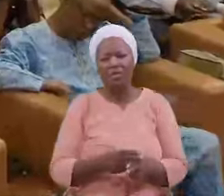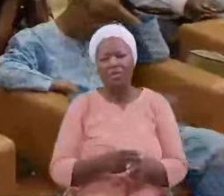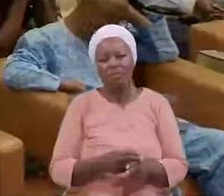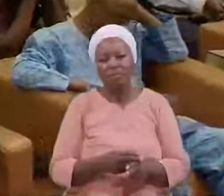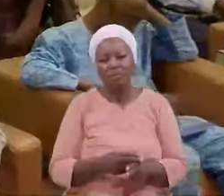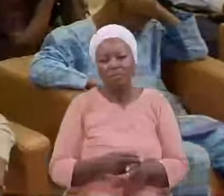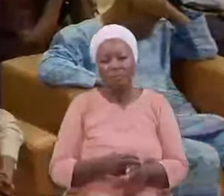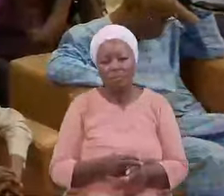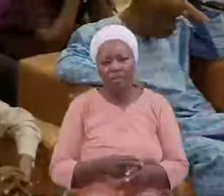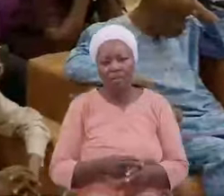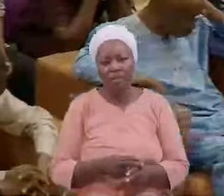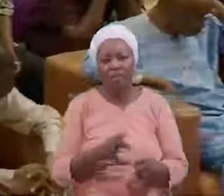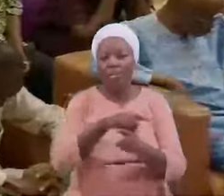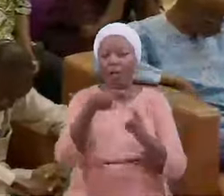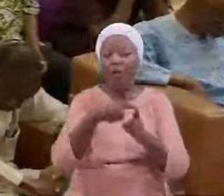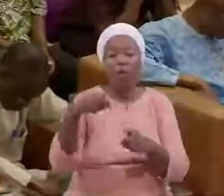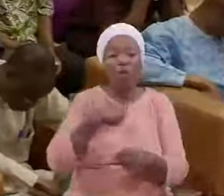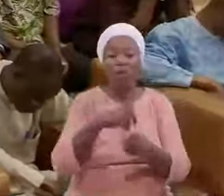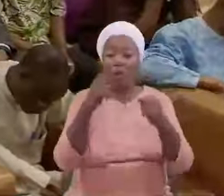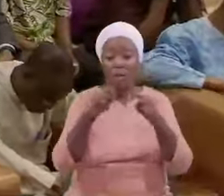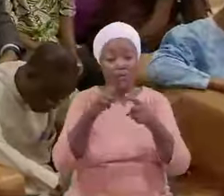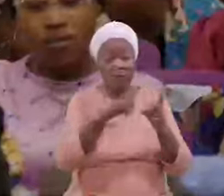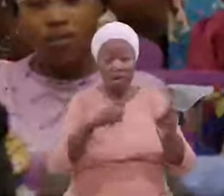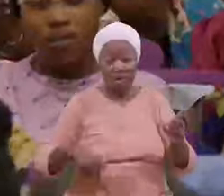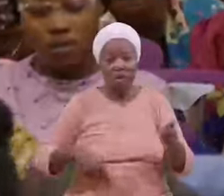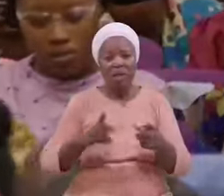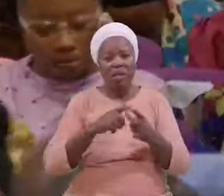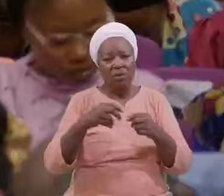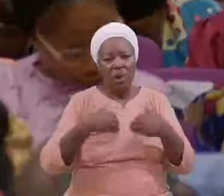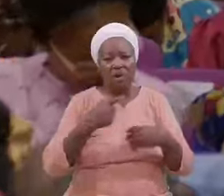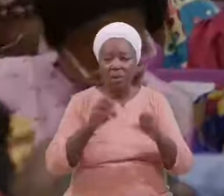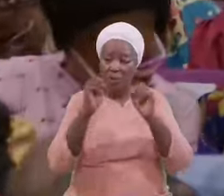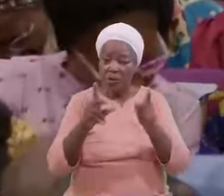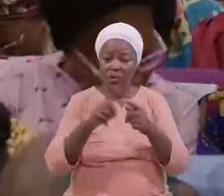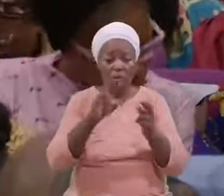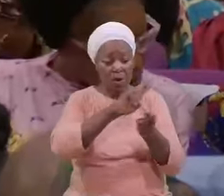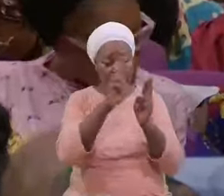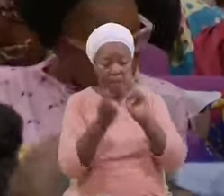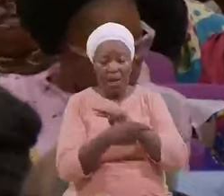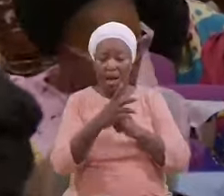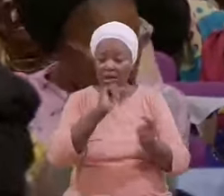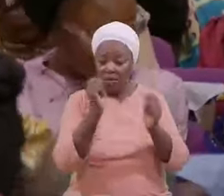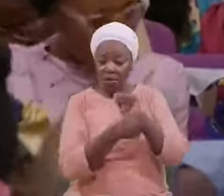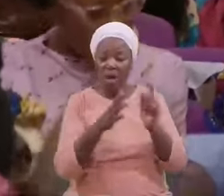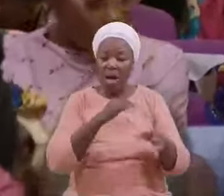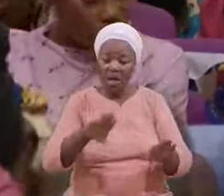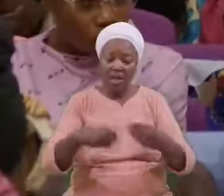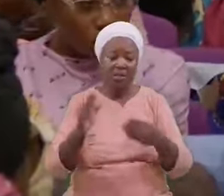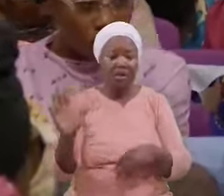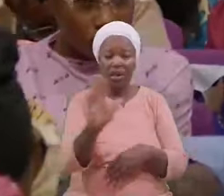Lorsque nous venons devant le Seigneur, nous avons l'occasion de nous repentir pour donner notre vie au Seigneur. Il n'y a pas de